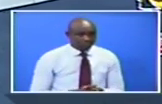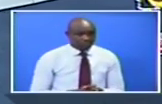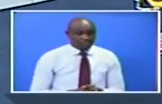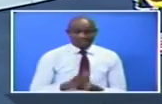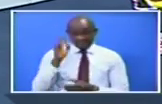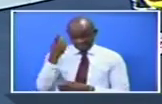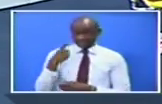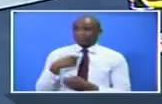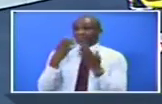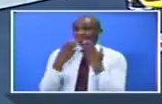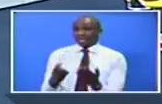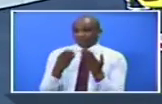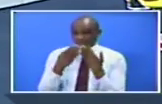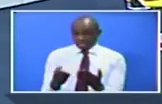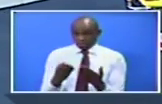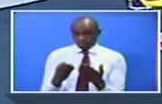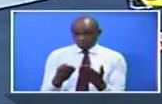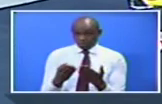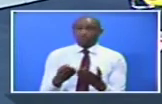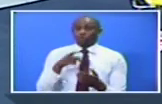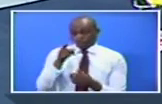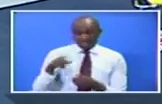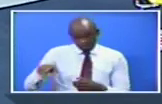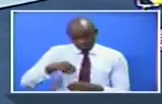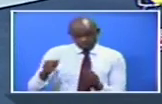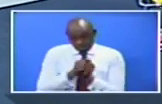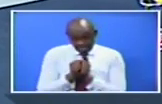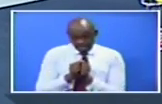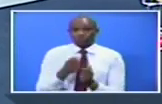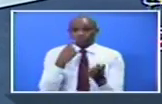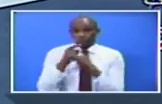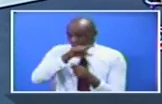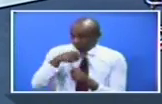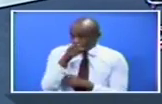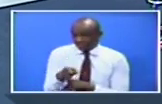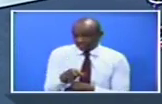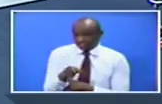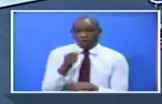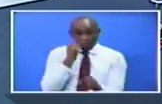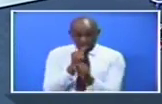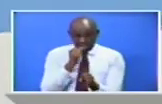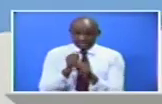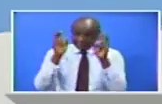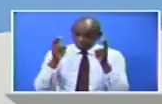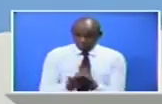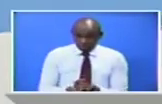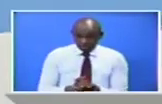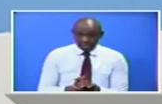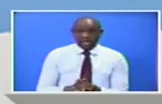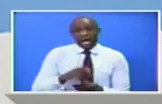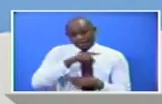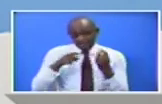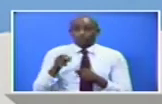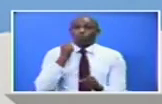Kwanza tunataka kushukuru kwa kutuleta pamoja ili tuweze kuzungumzia masuala ya wafanyikazi, haswa masuala